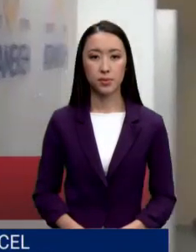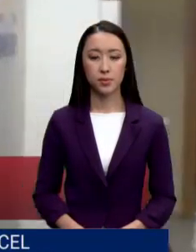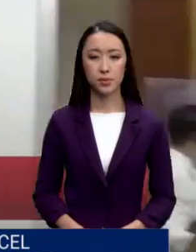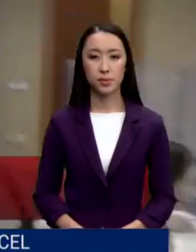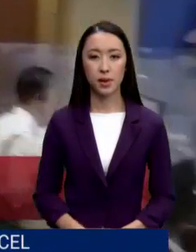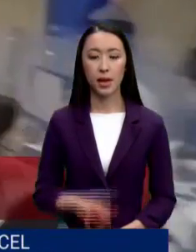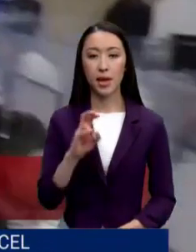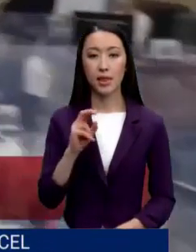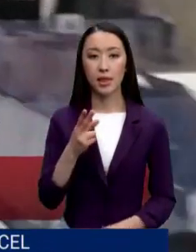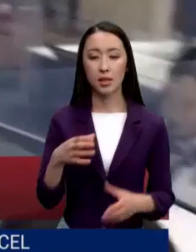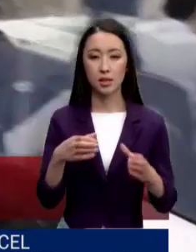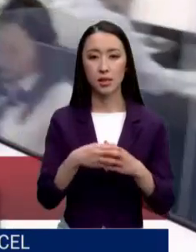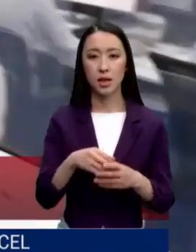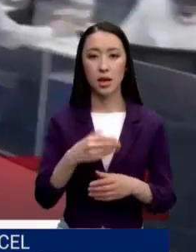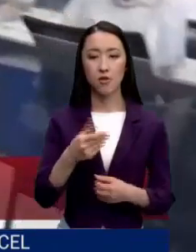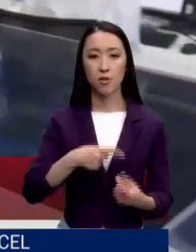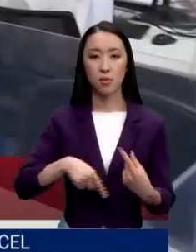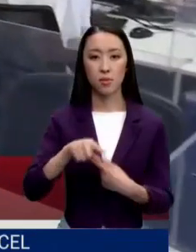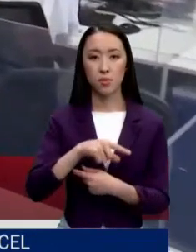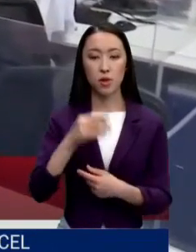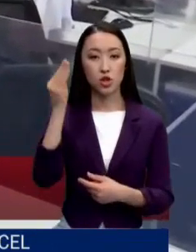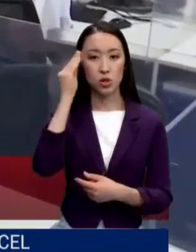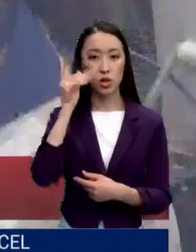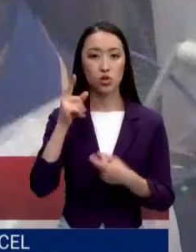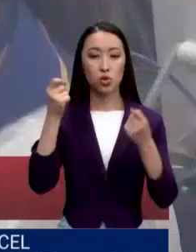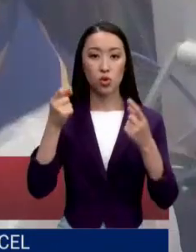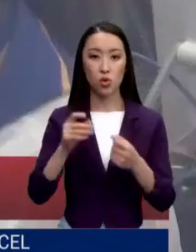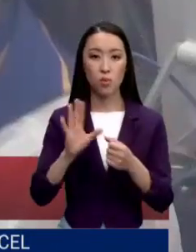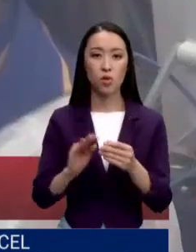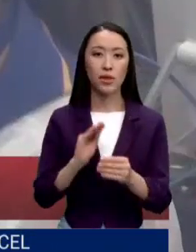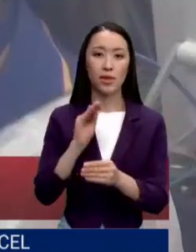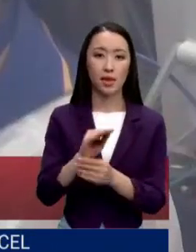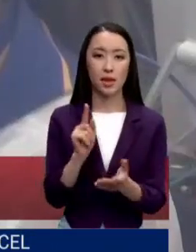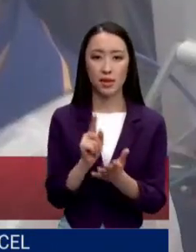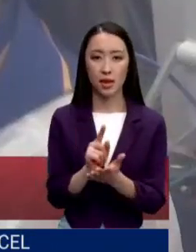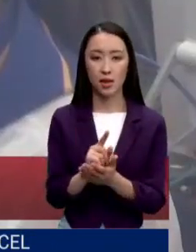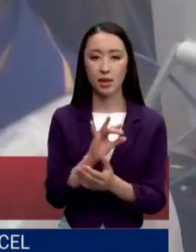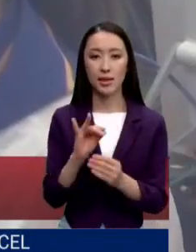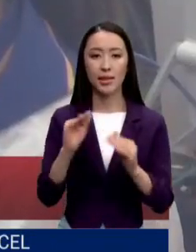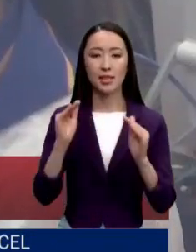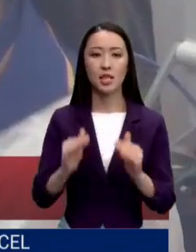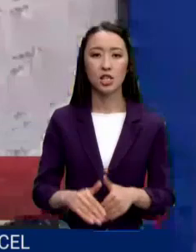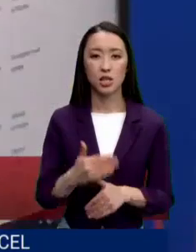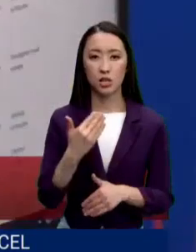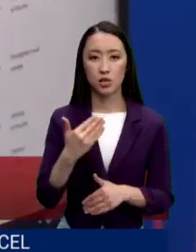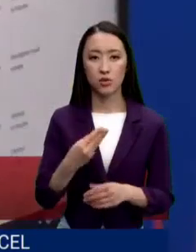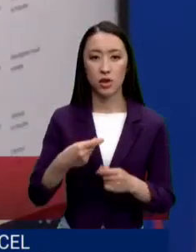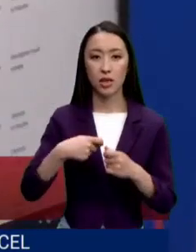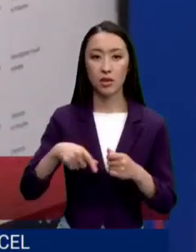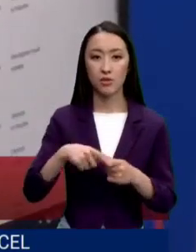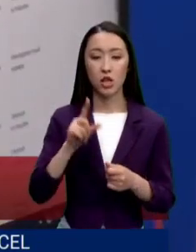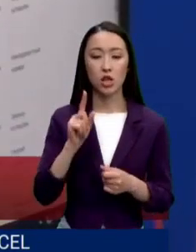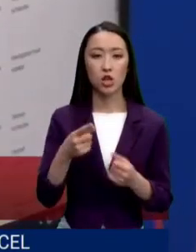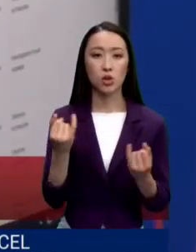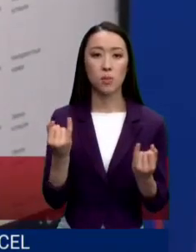В Национальной палате предпринимателей бьют в набат. Они считают, что норма приведет к дополнительному налогообложению и снизит рентабельность инвестиций. Даже